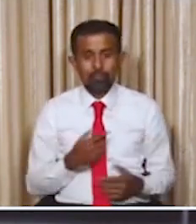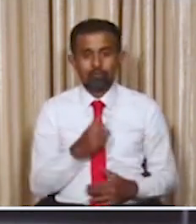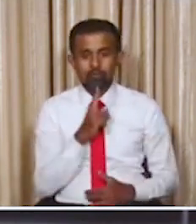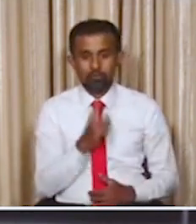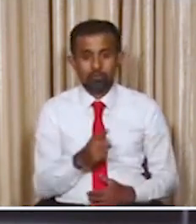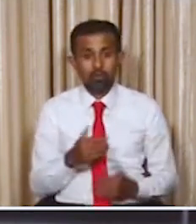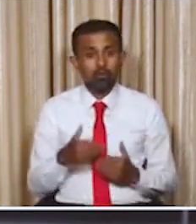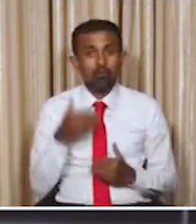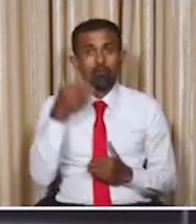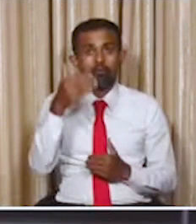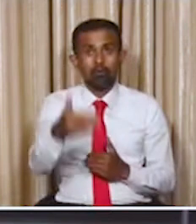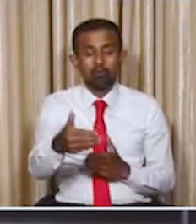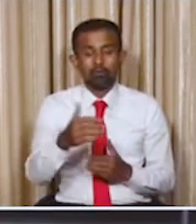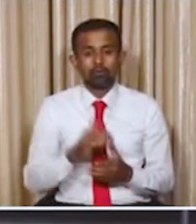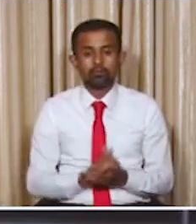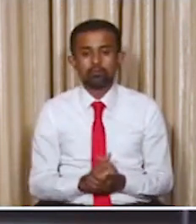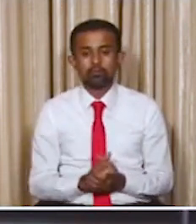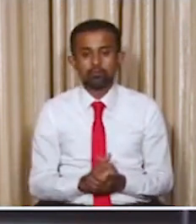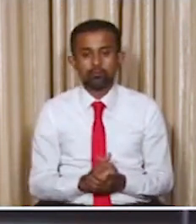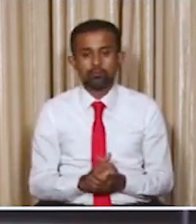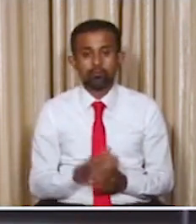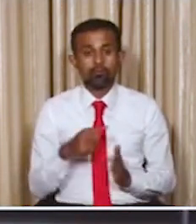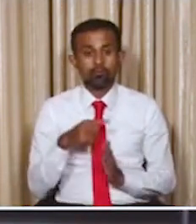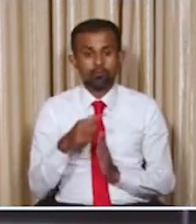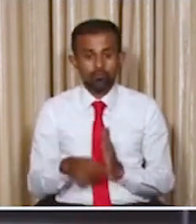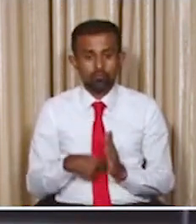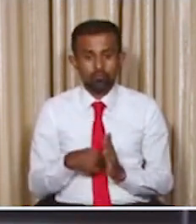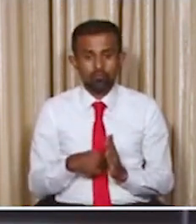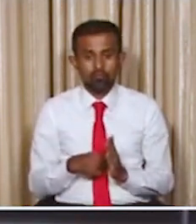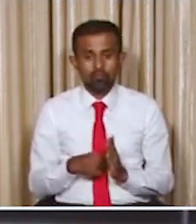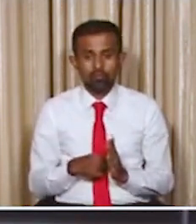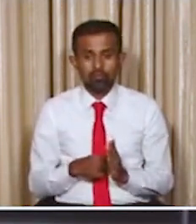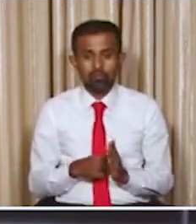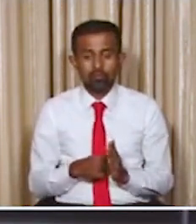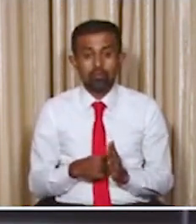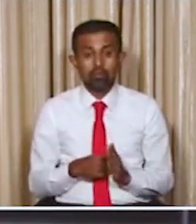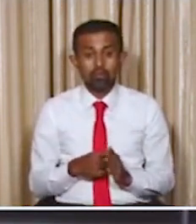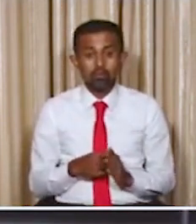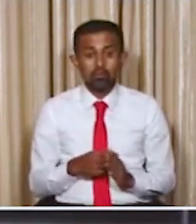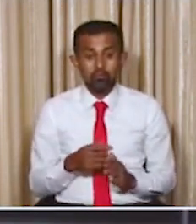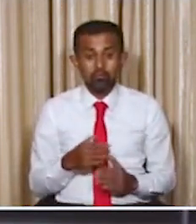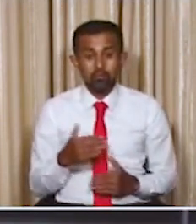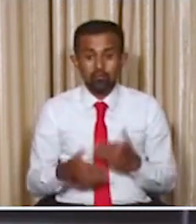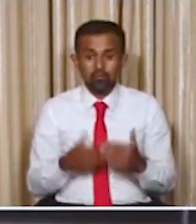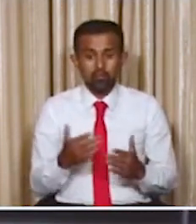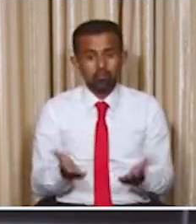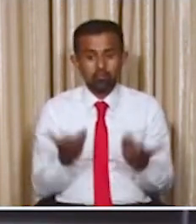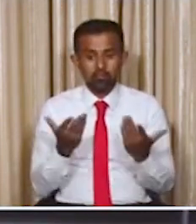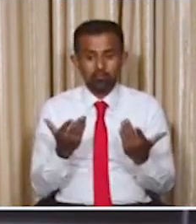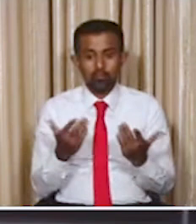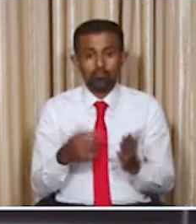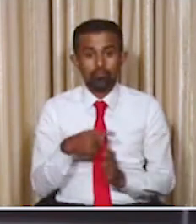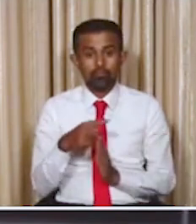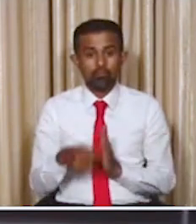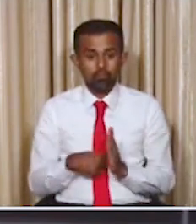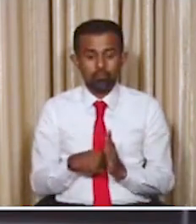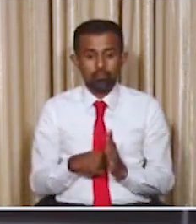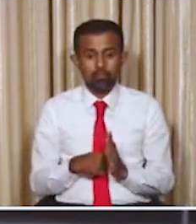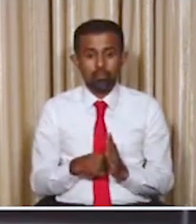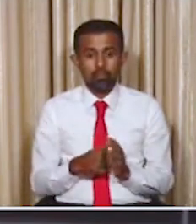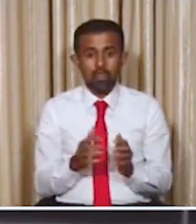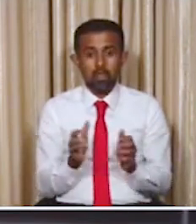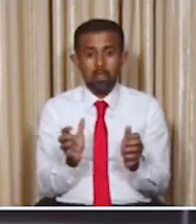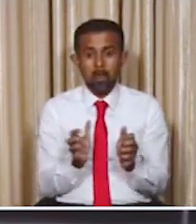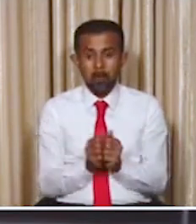kiyannam anagathayedi me rata nikan hari giyot me duwana rallata me rate mati